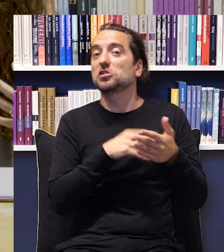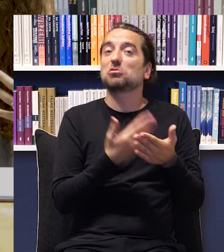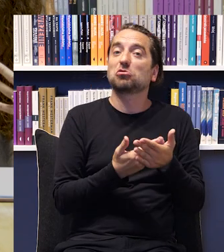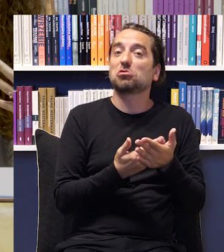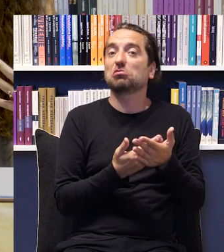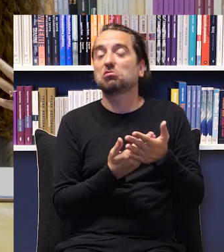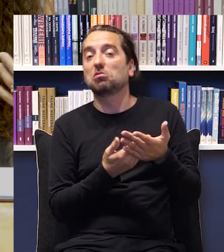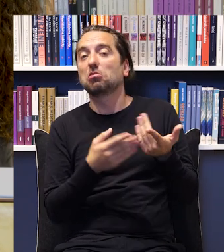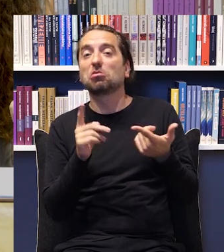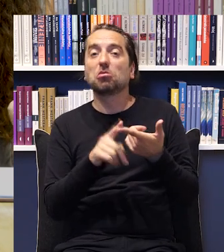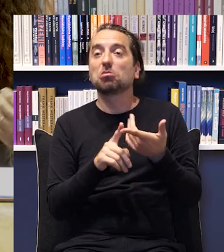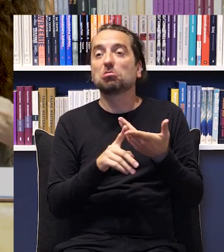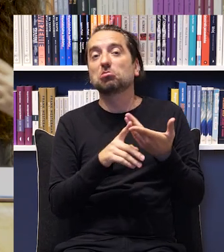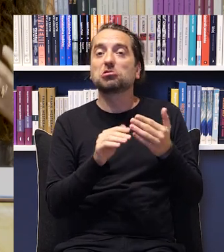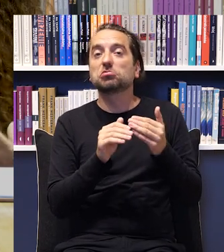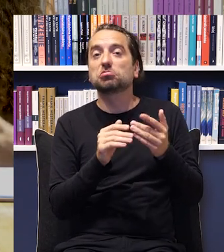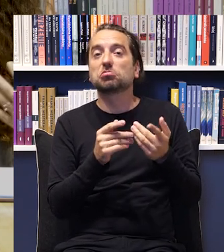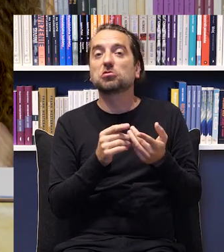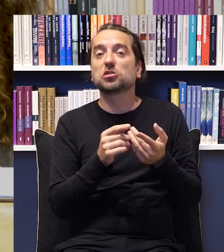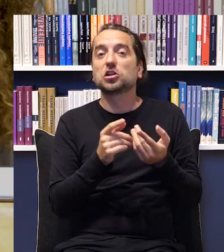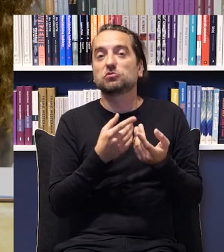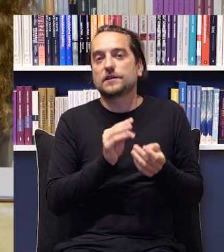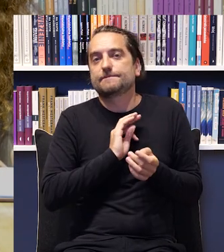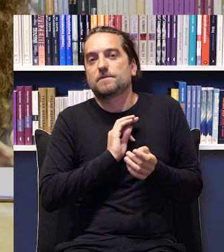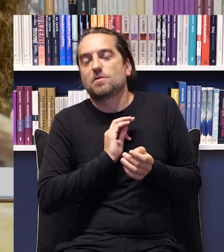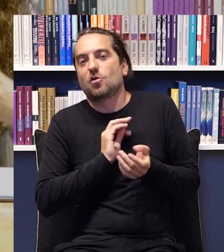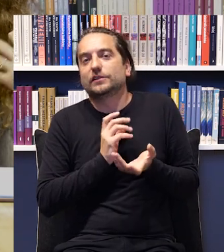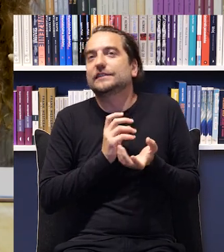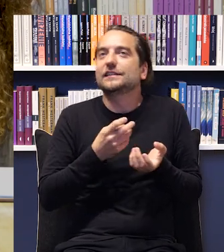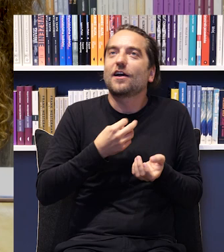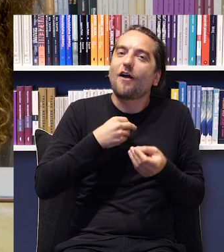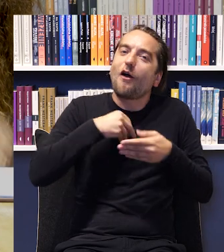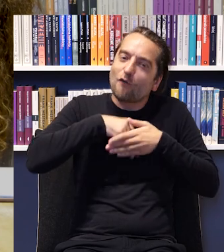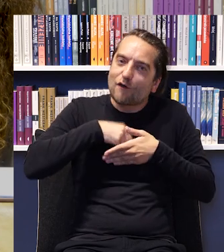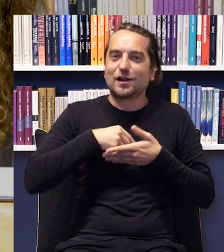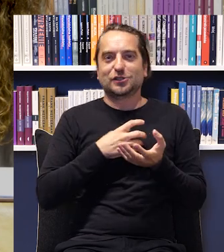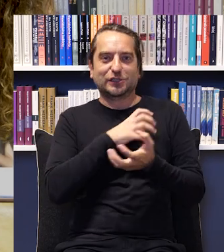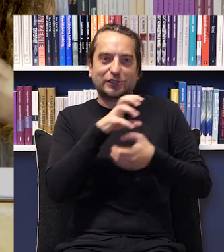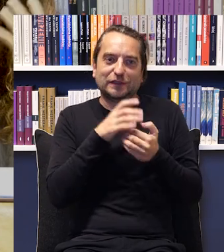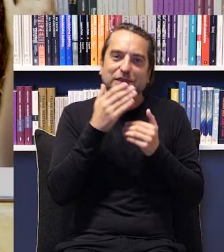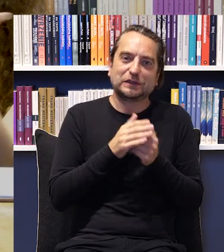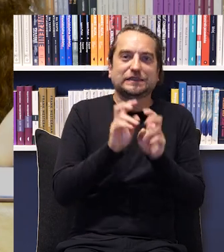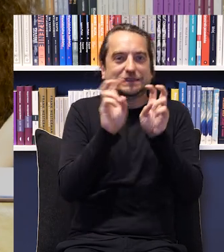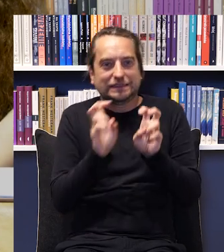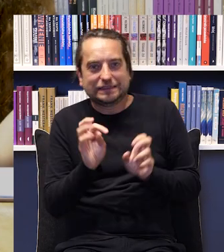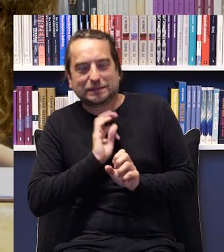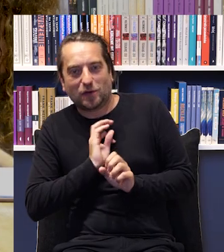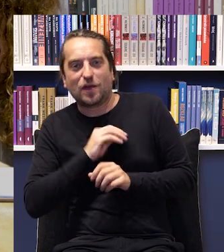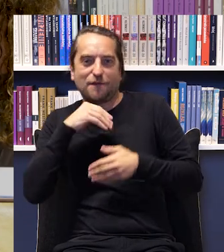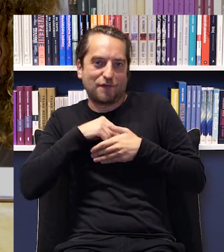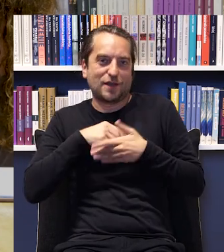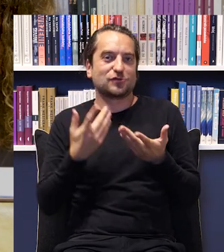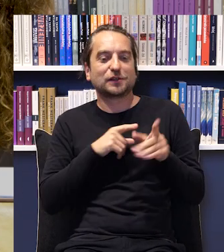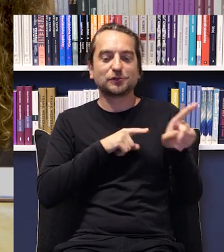oddzieleniu też na poziomie takich małych, osobistych końców świata, na poziomie oddzielenia relacyjnego? Oddaję ci